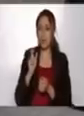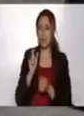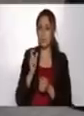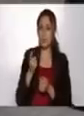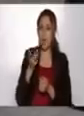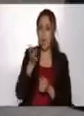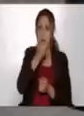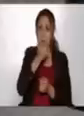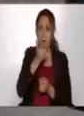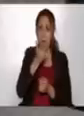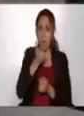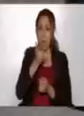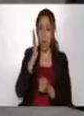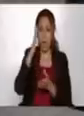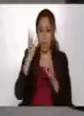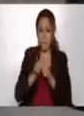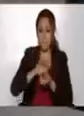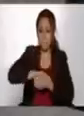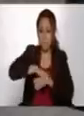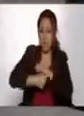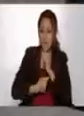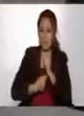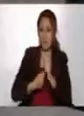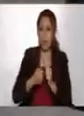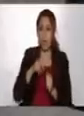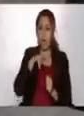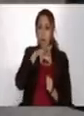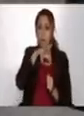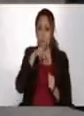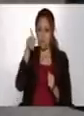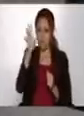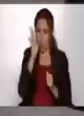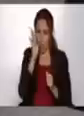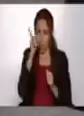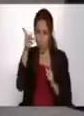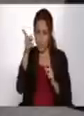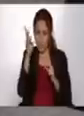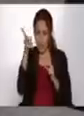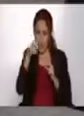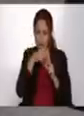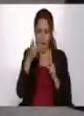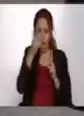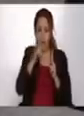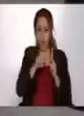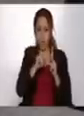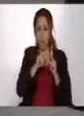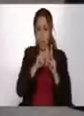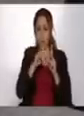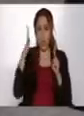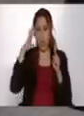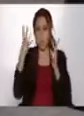يسمح لاخوه ان هو يغتصب اخت مراته، طفل عندها 5 سنين، وبدل